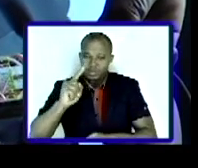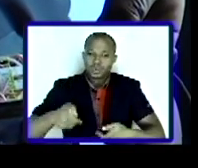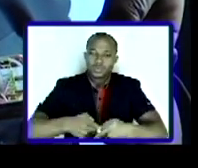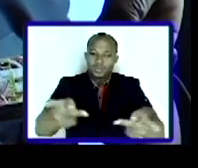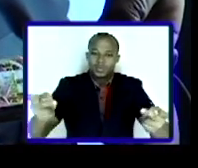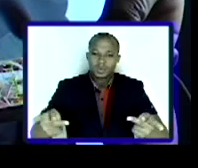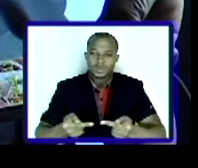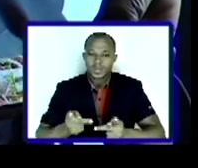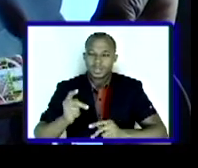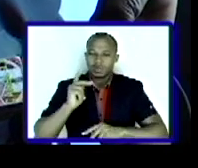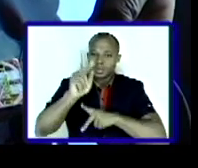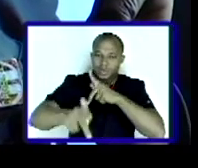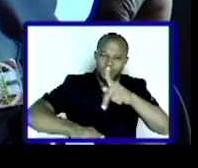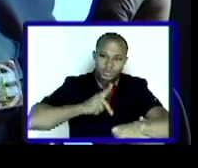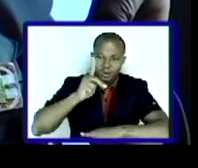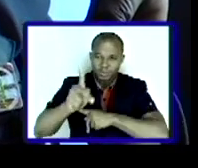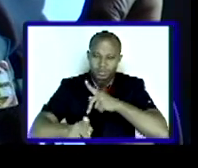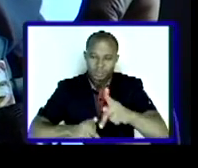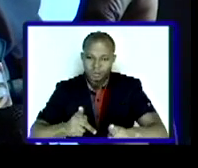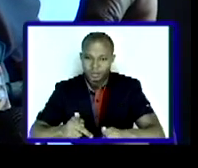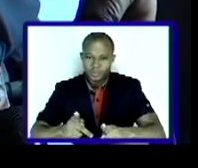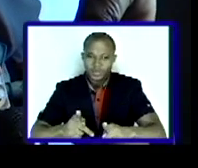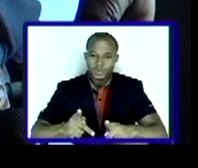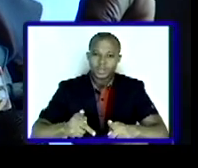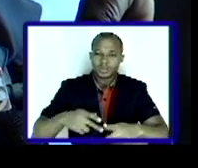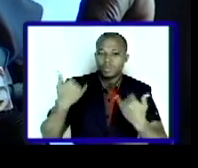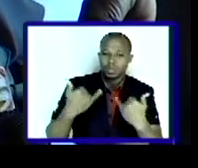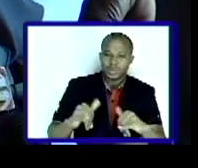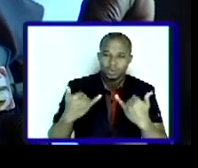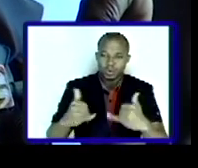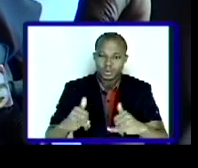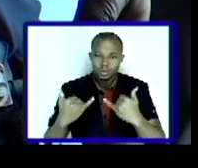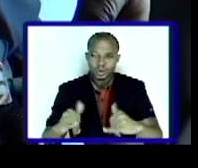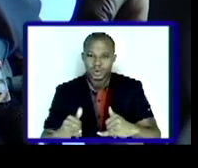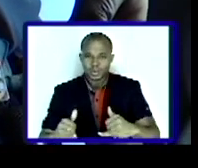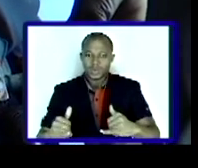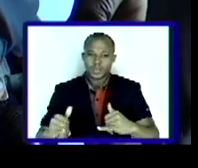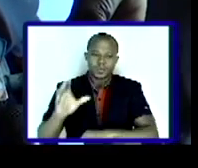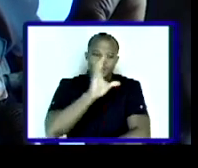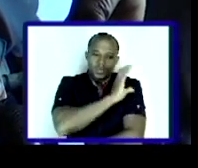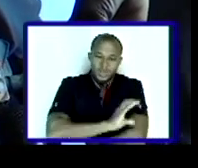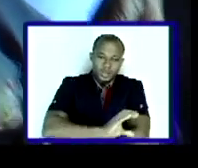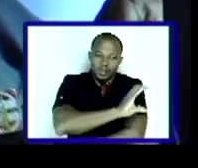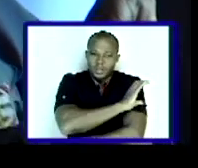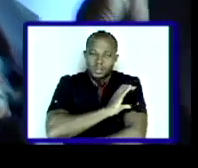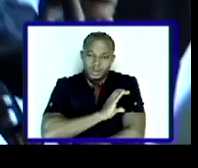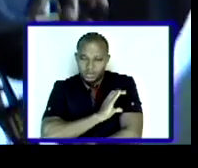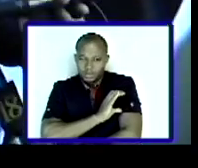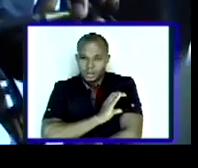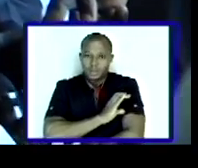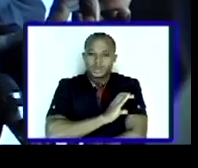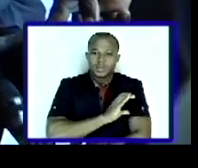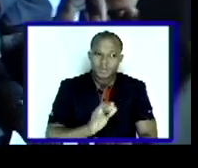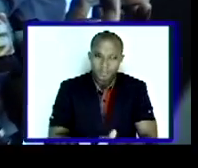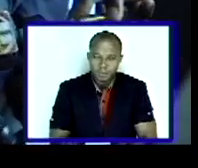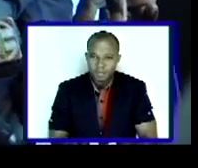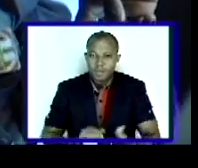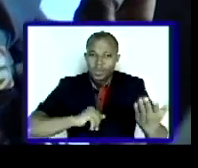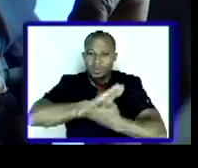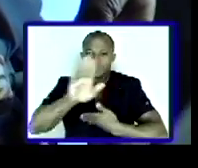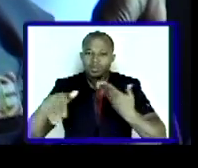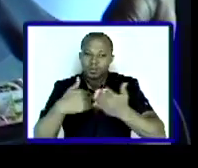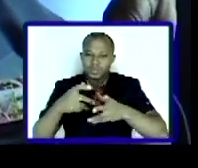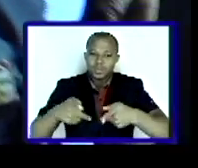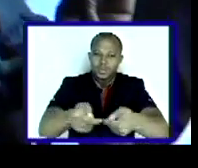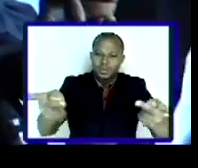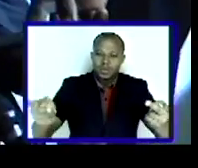pour espaces publics, lieux de loisirs, centres hospitaliers,